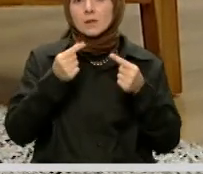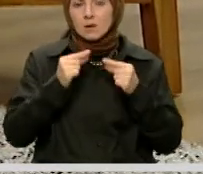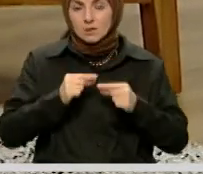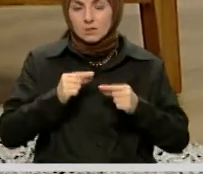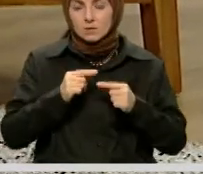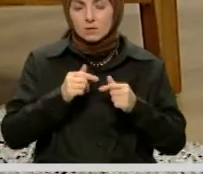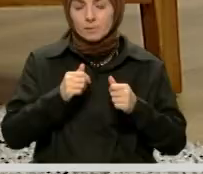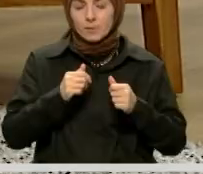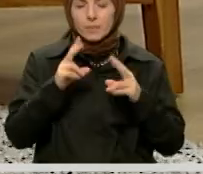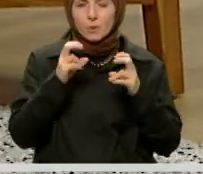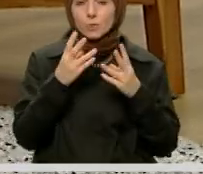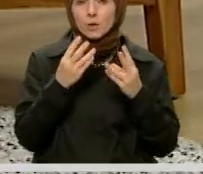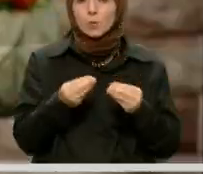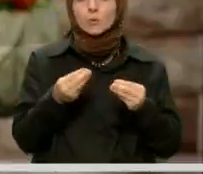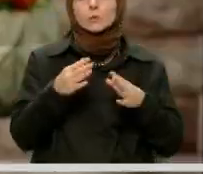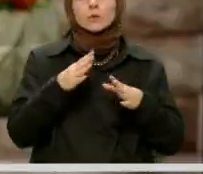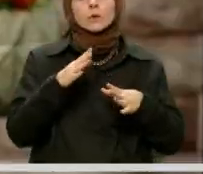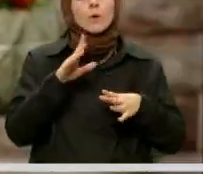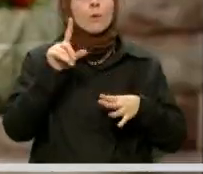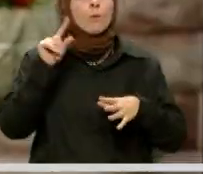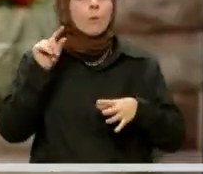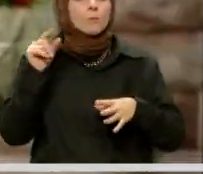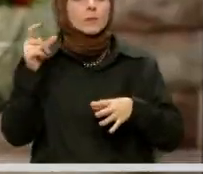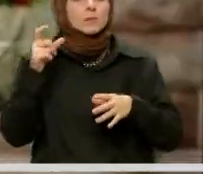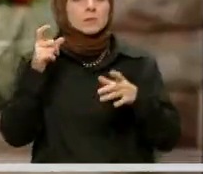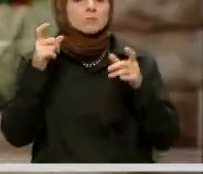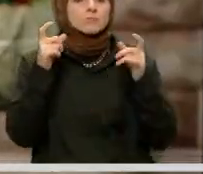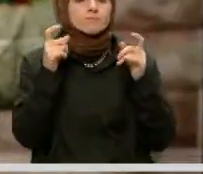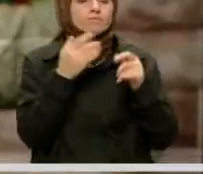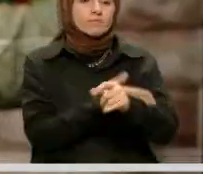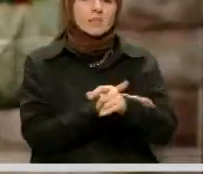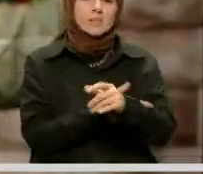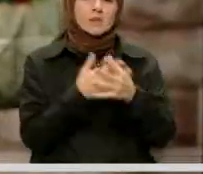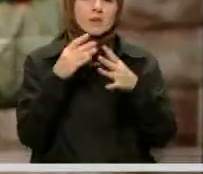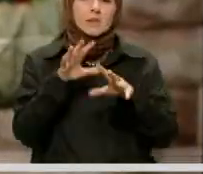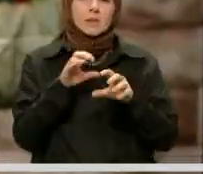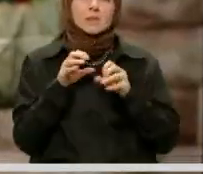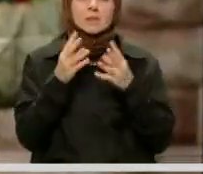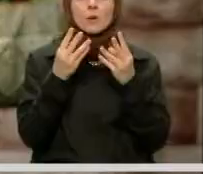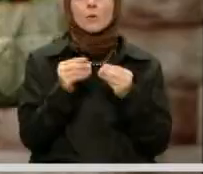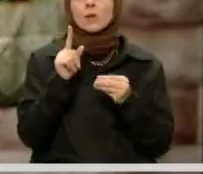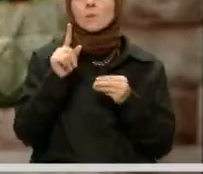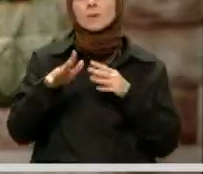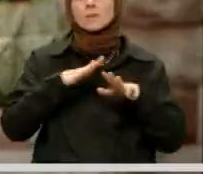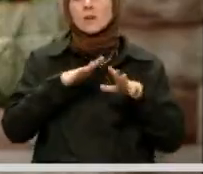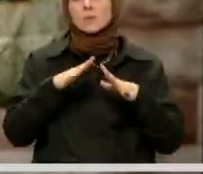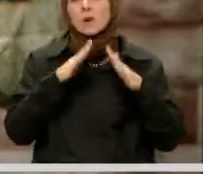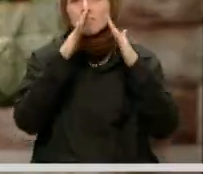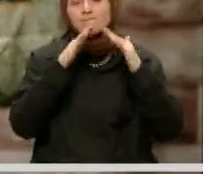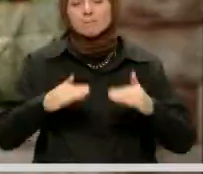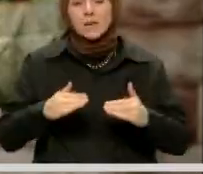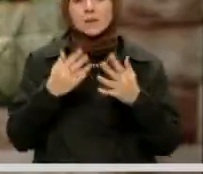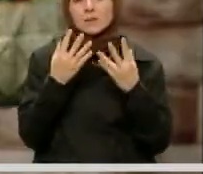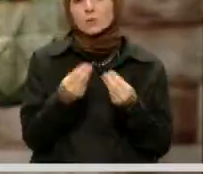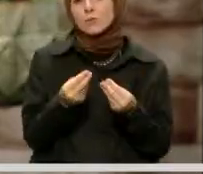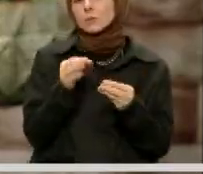özellikle bir bölgesini, 11 ilimizi etkileyen bir deprem hadisesi yaşadık. Bu noktada orada kardeşlerimiz şu an